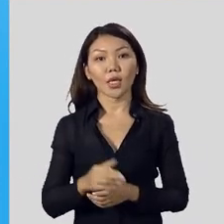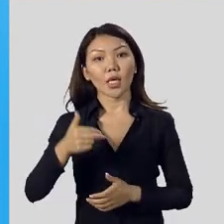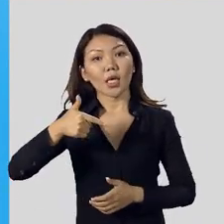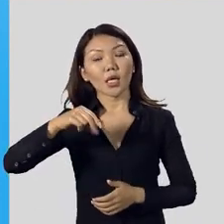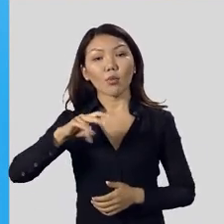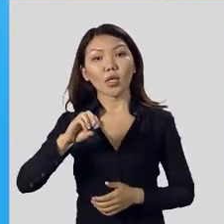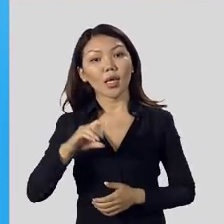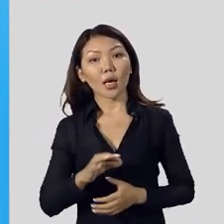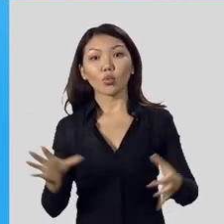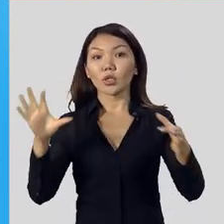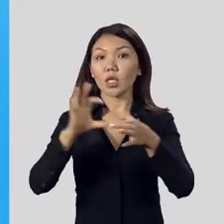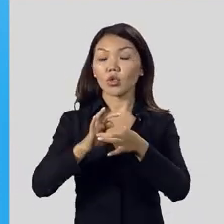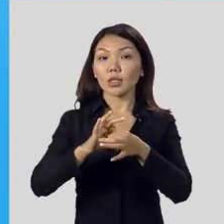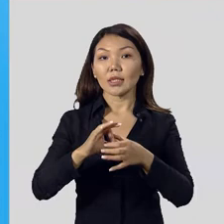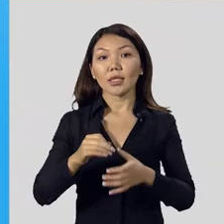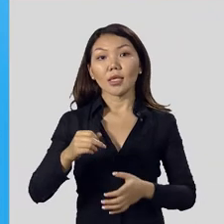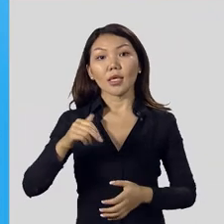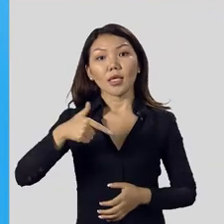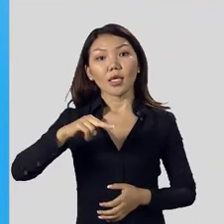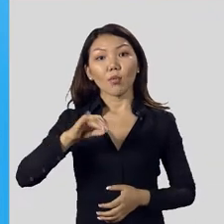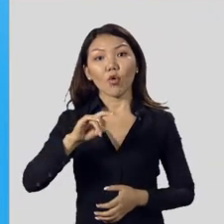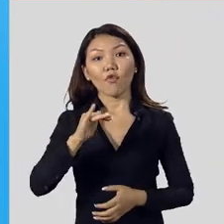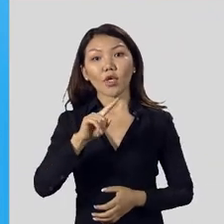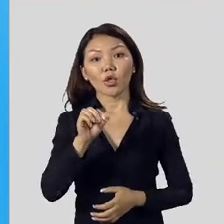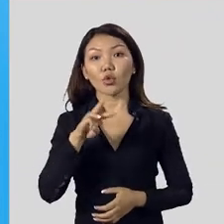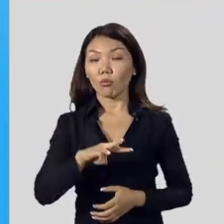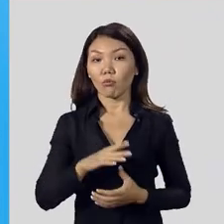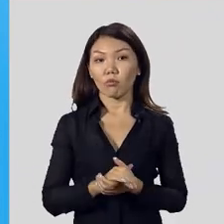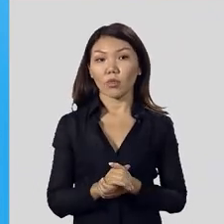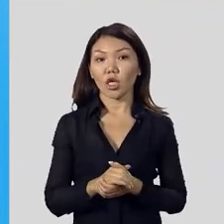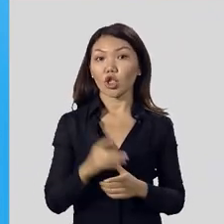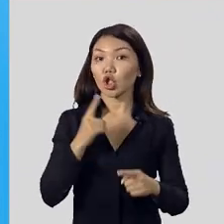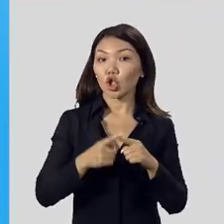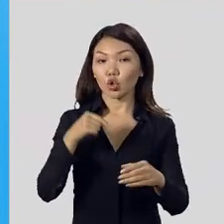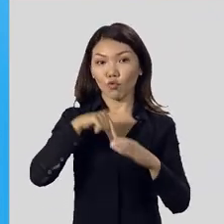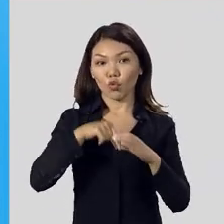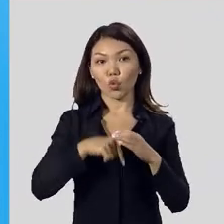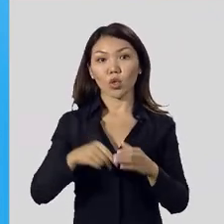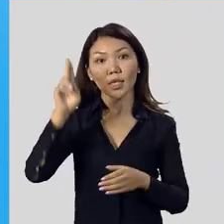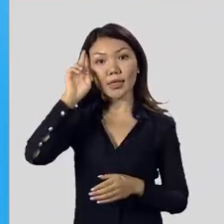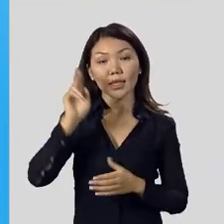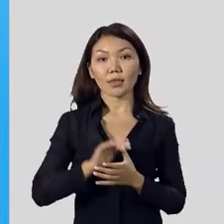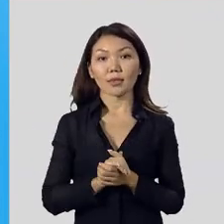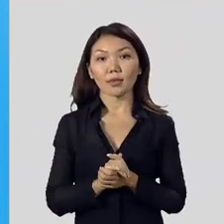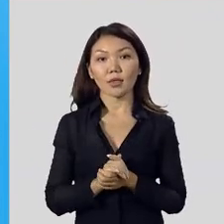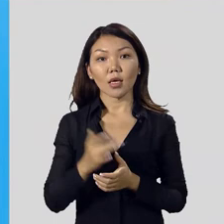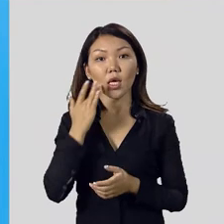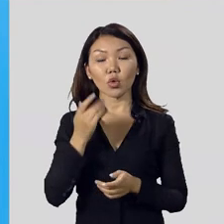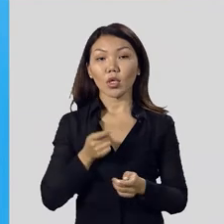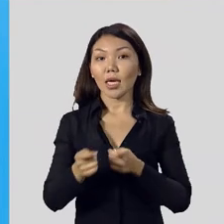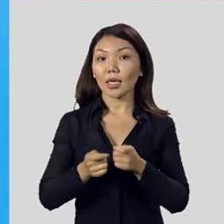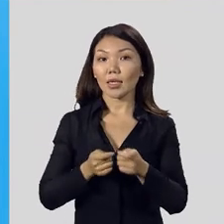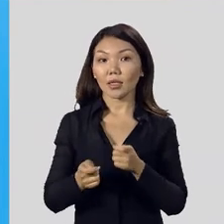соединен с гипофизом, железой внутренней секреции, которая контролирует работу других